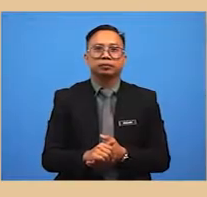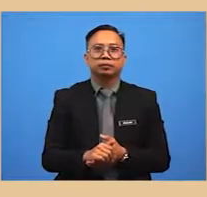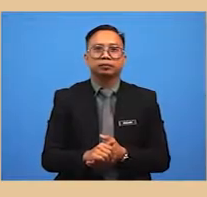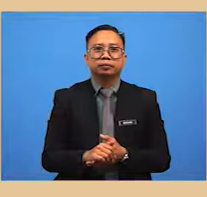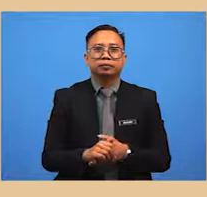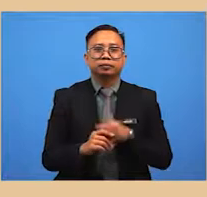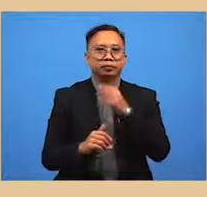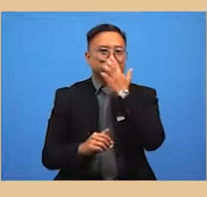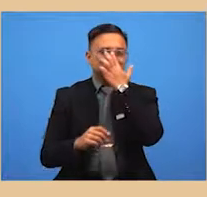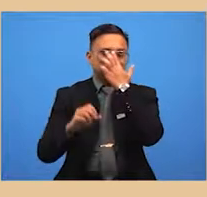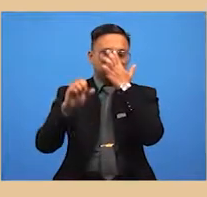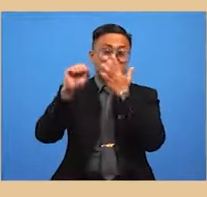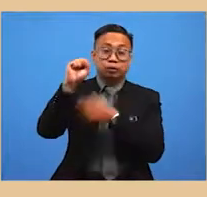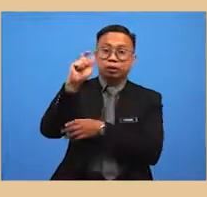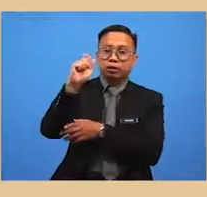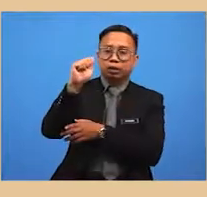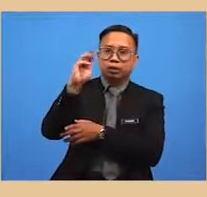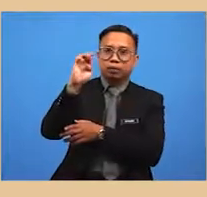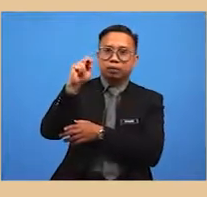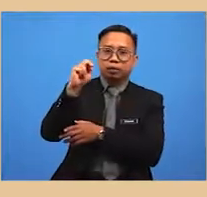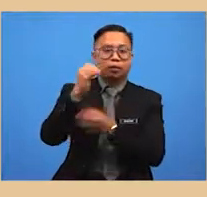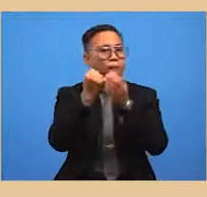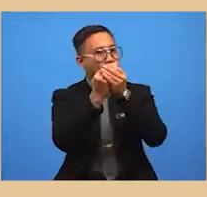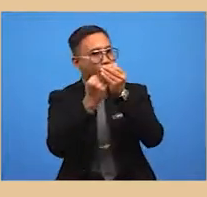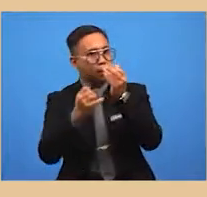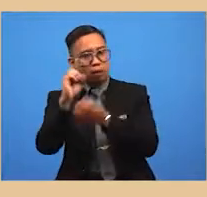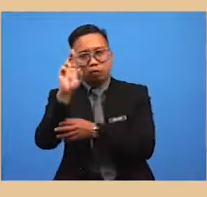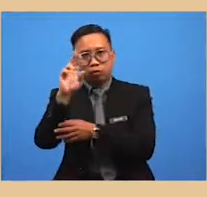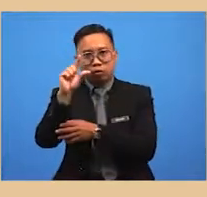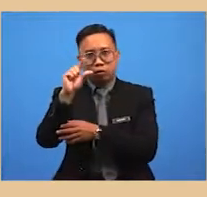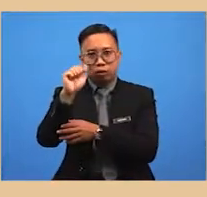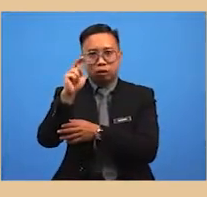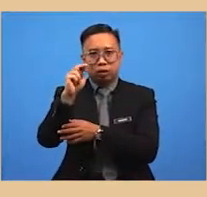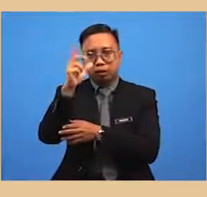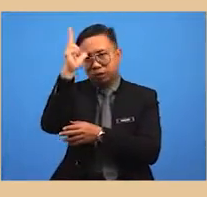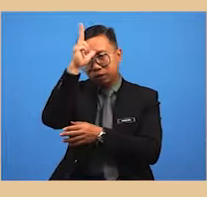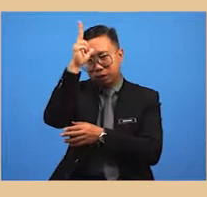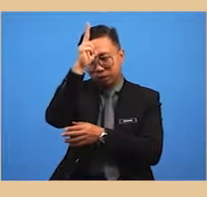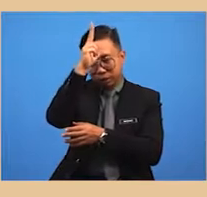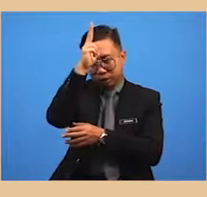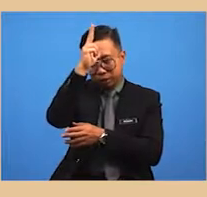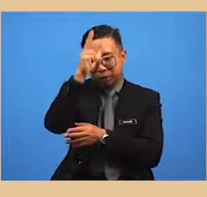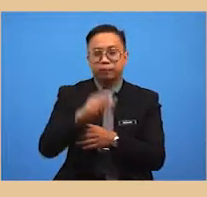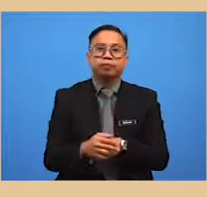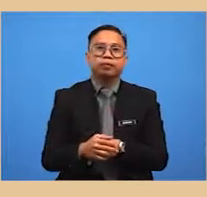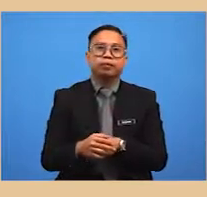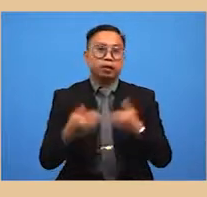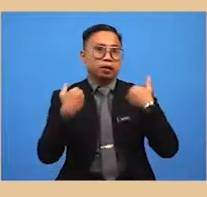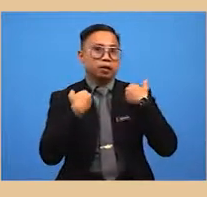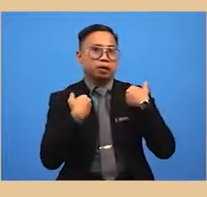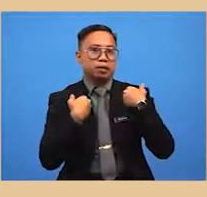Stamen merupakan organ pembiakan jantan bunga yang terdiri